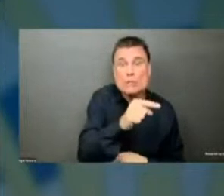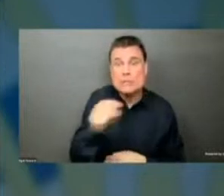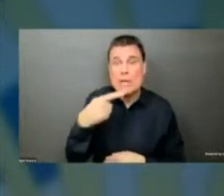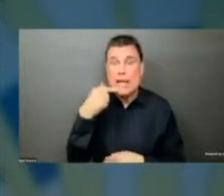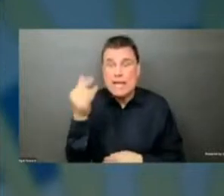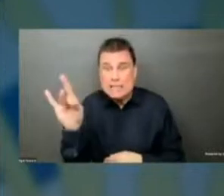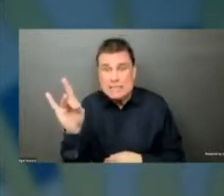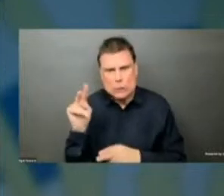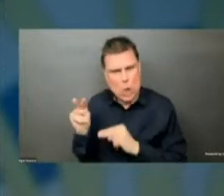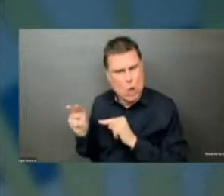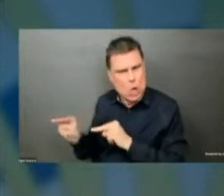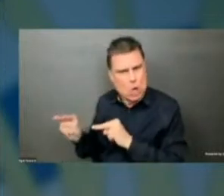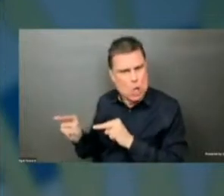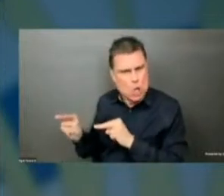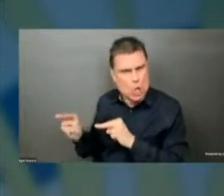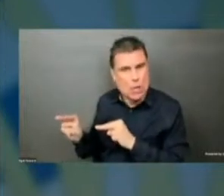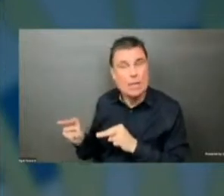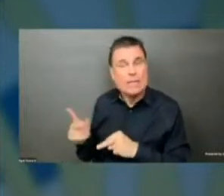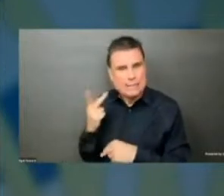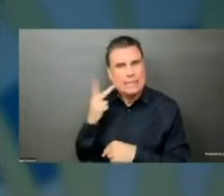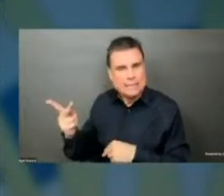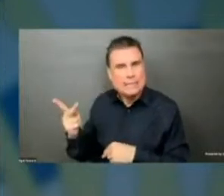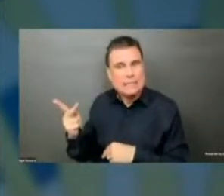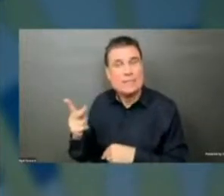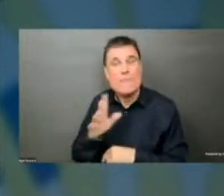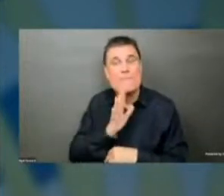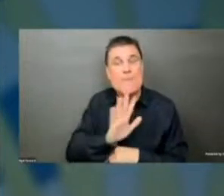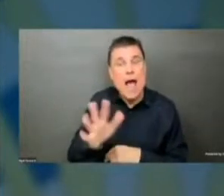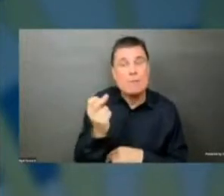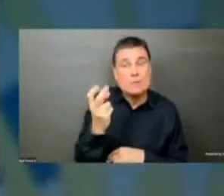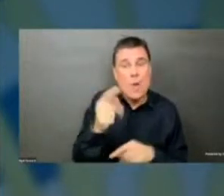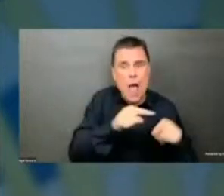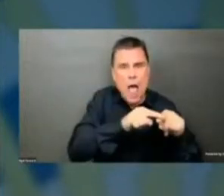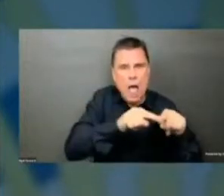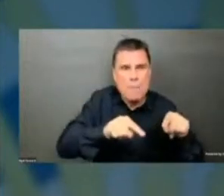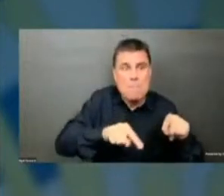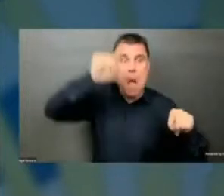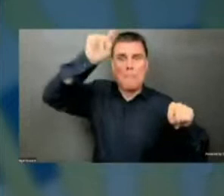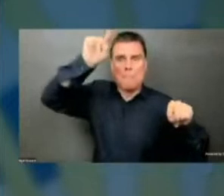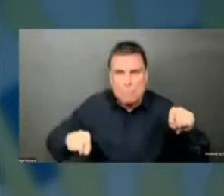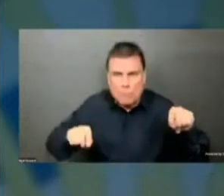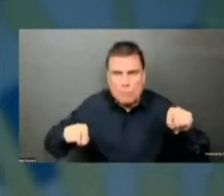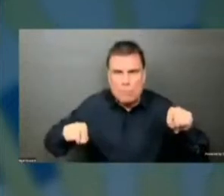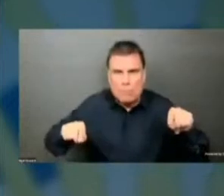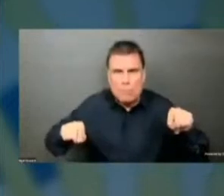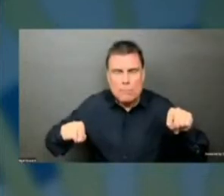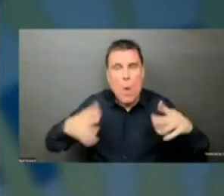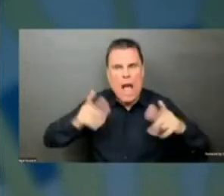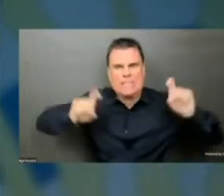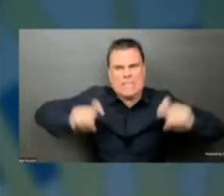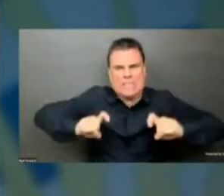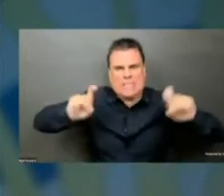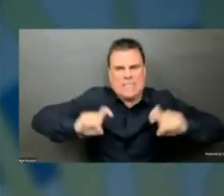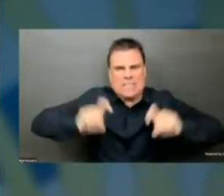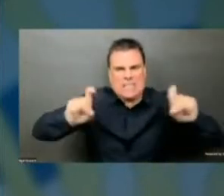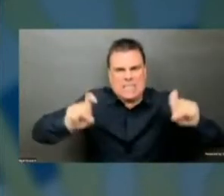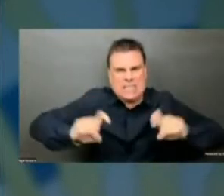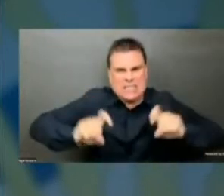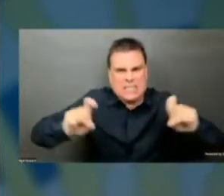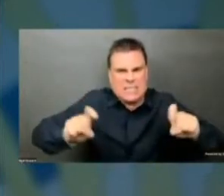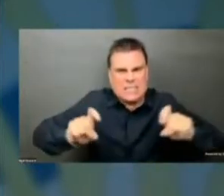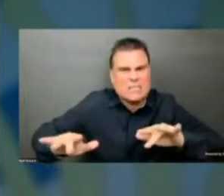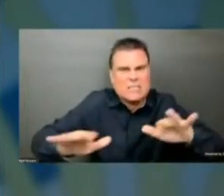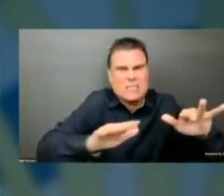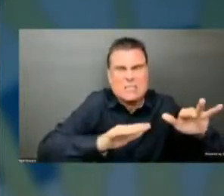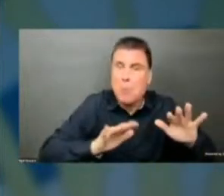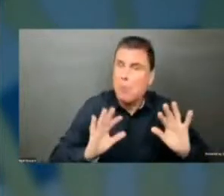September, and that was when a 他们 lot 说 of 是这 testing 个 of 9月份以 school-age 后 children was 因 being 为 done 根据 at 孩子 that 们 period 的 of 这 time, 个 although 测 the 试的数量多了以后 positivity，rates 他 were 们有 very 一